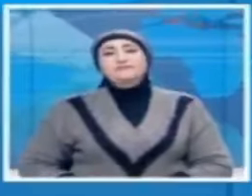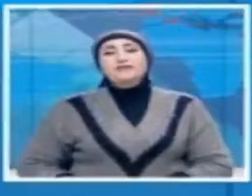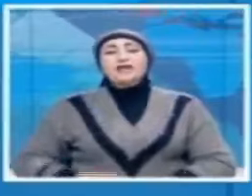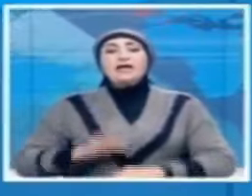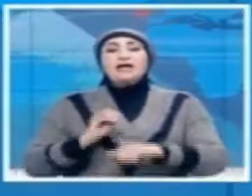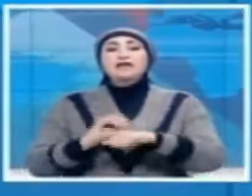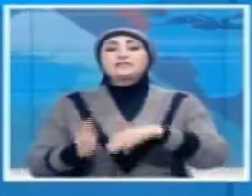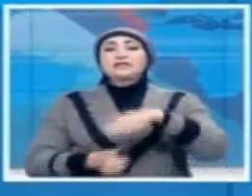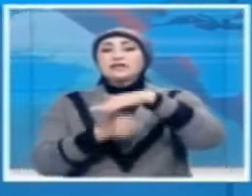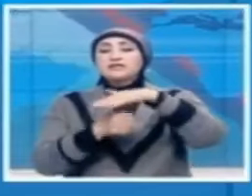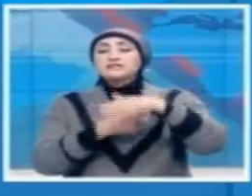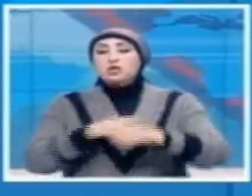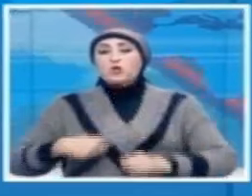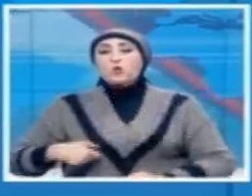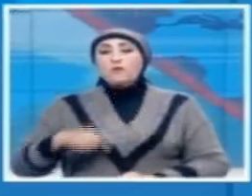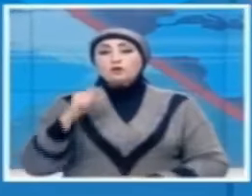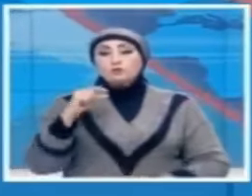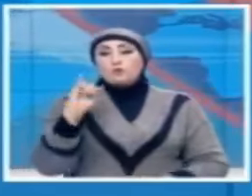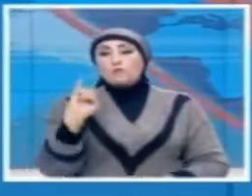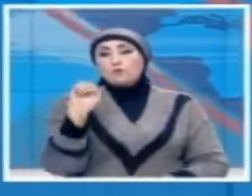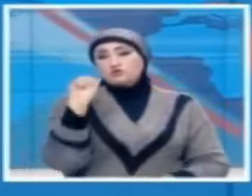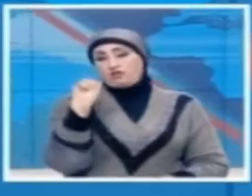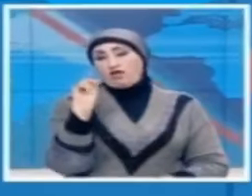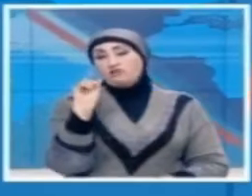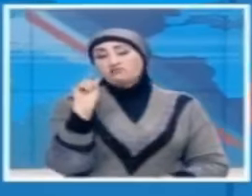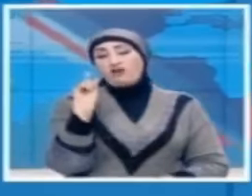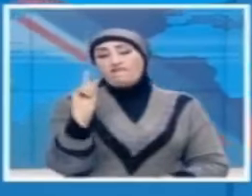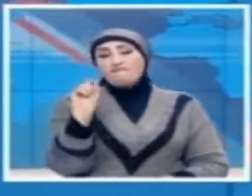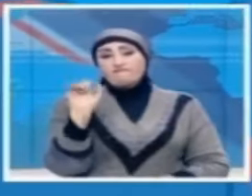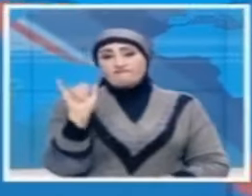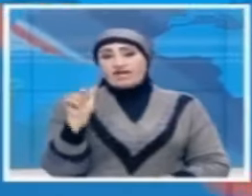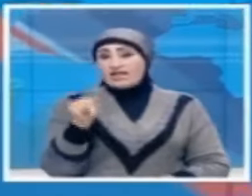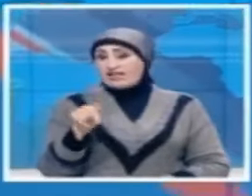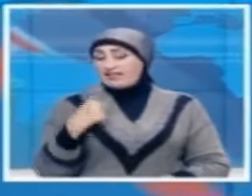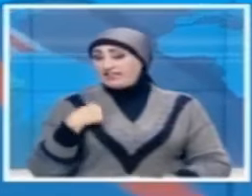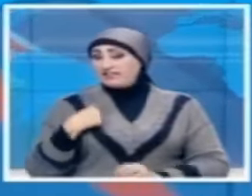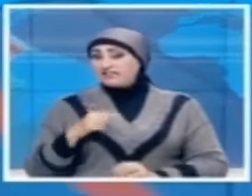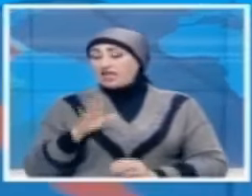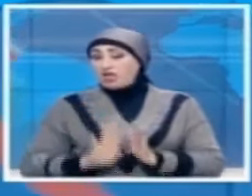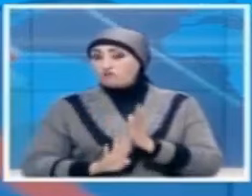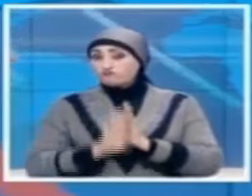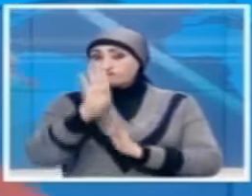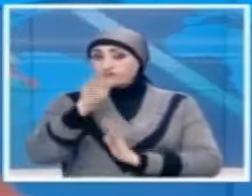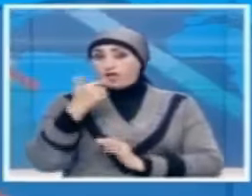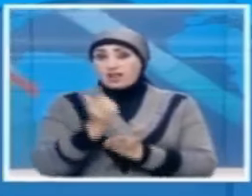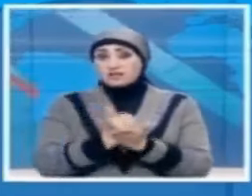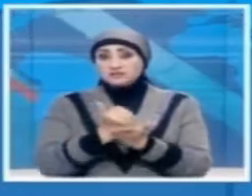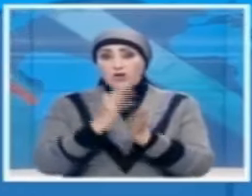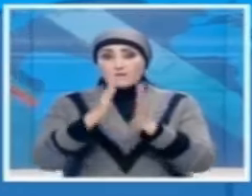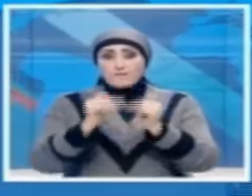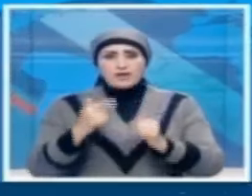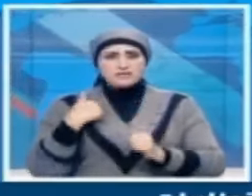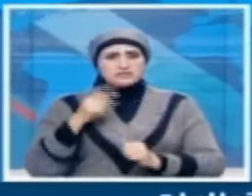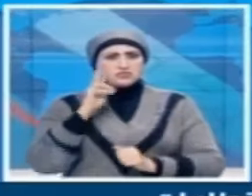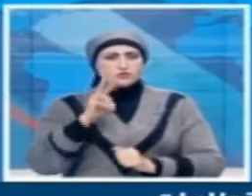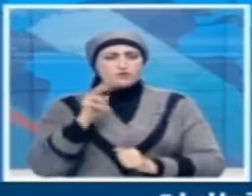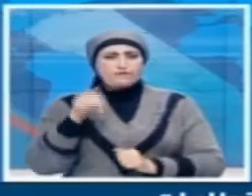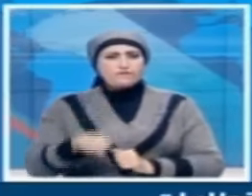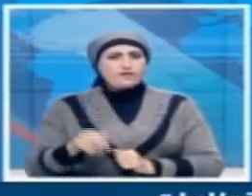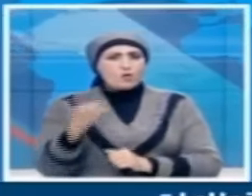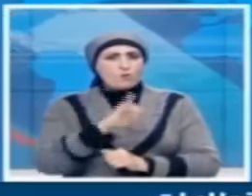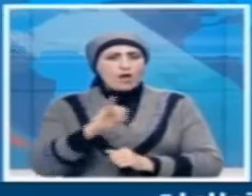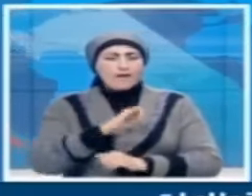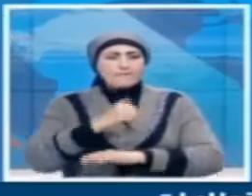أكد رئيس الوزراء الدكتور مصطفى مدبولي أن الطفرة الحقيقية لنمو الاقتصاد المصري تتحقق من القطاعات